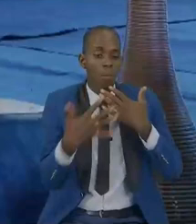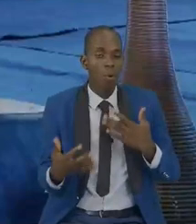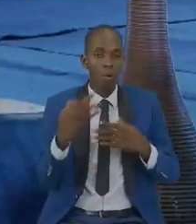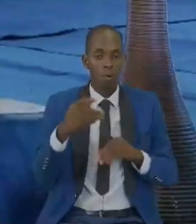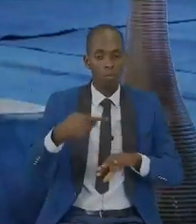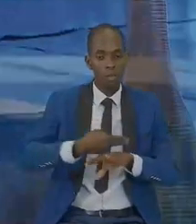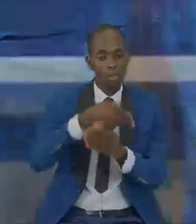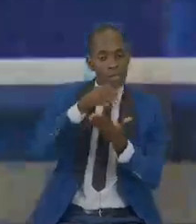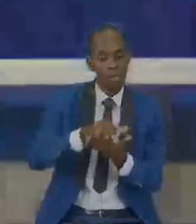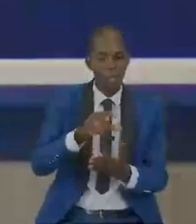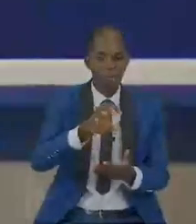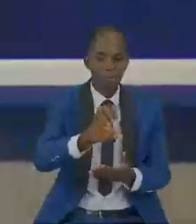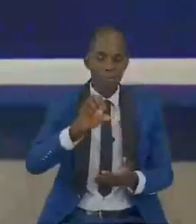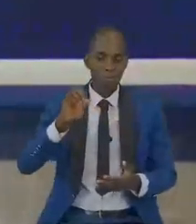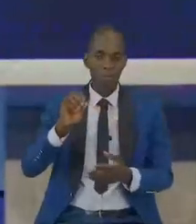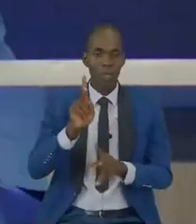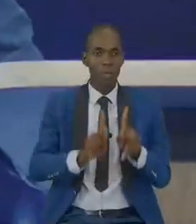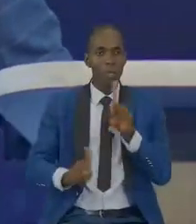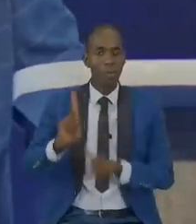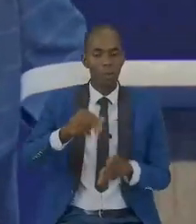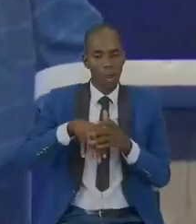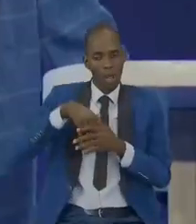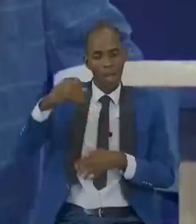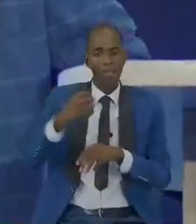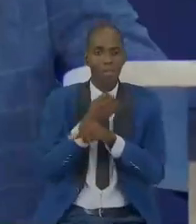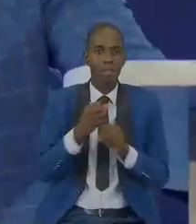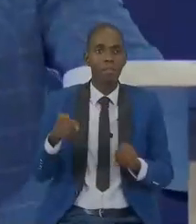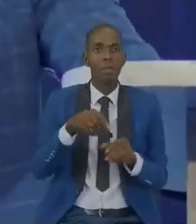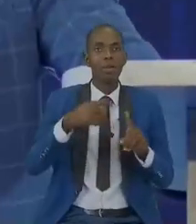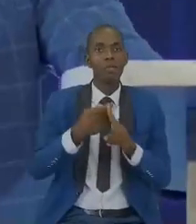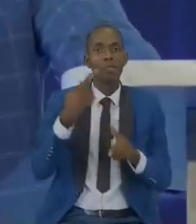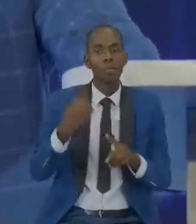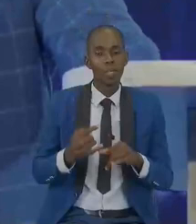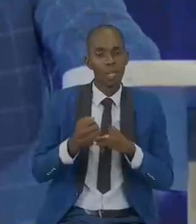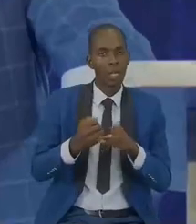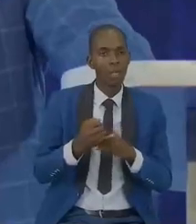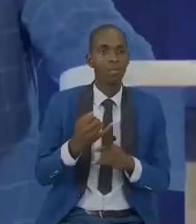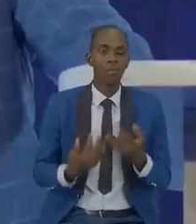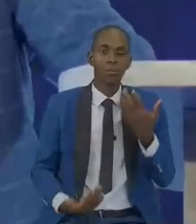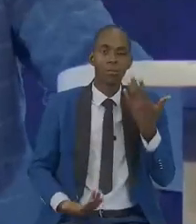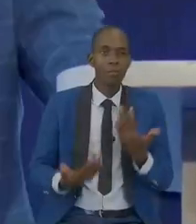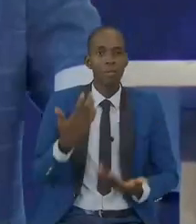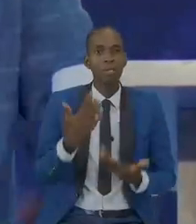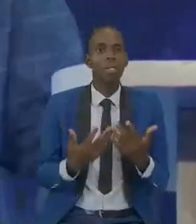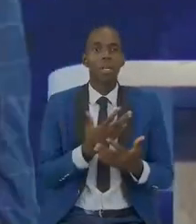morale, mais seulement le sang de l'agneau les a fait sortir,